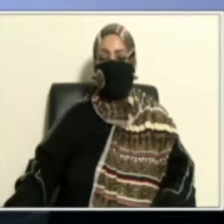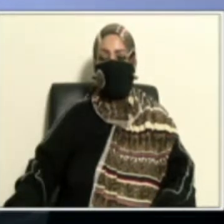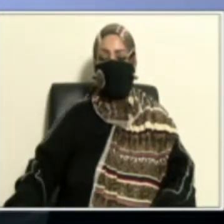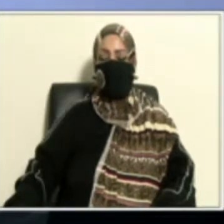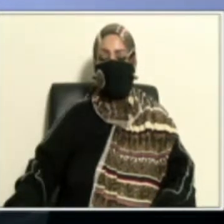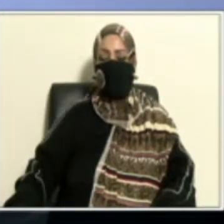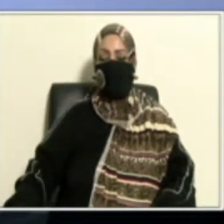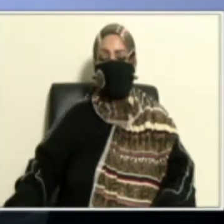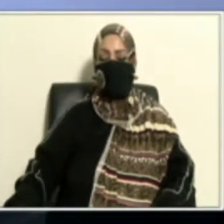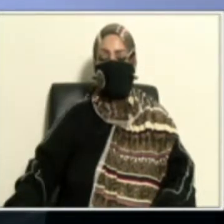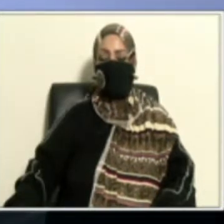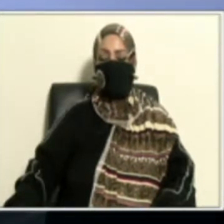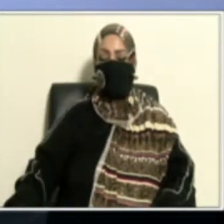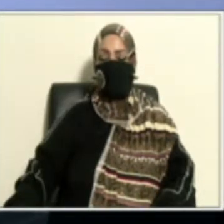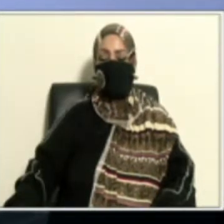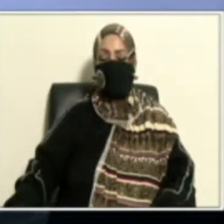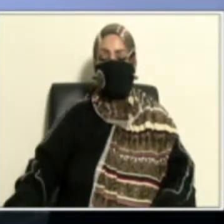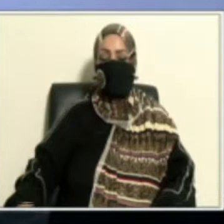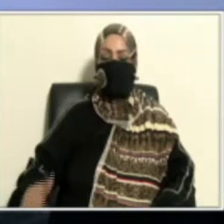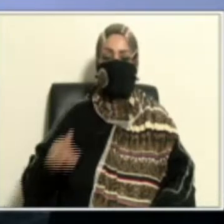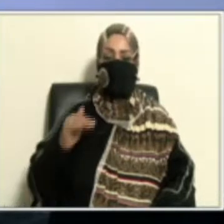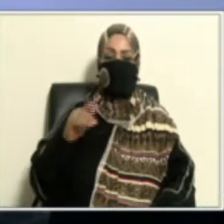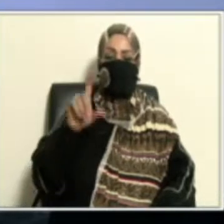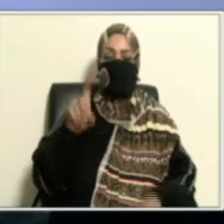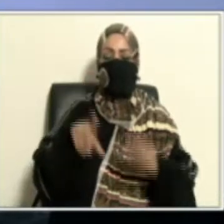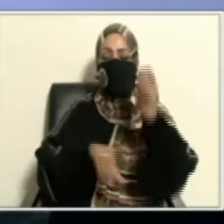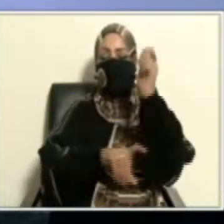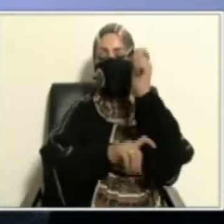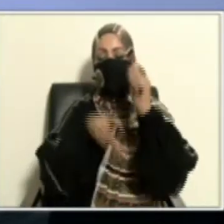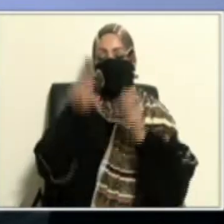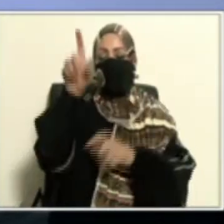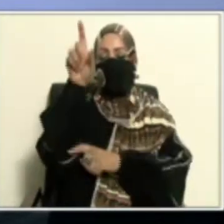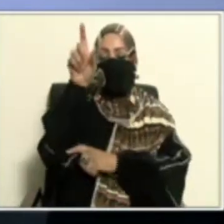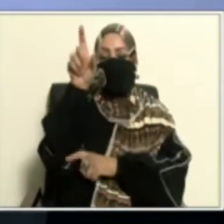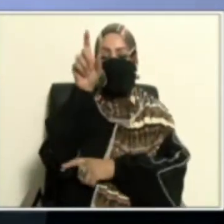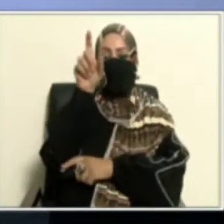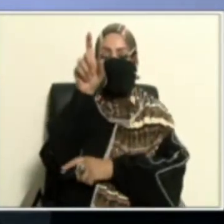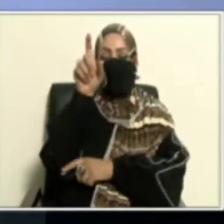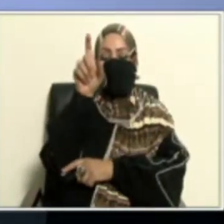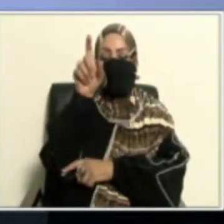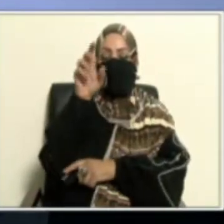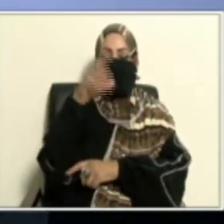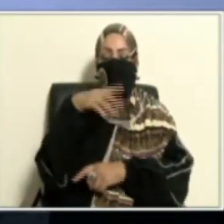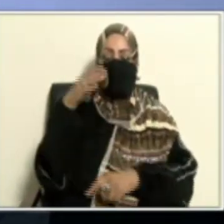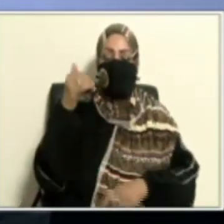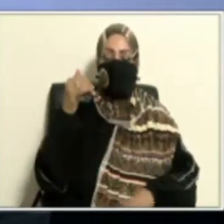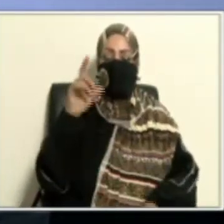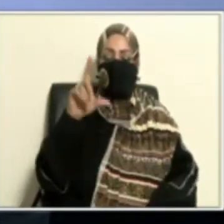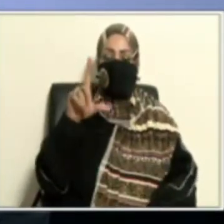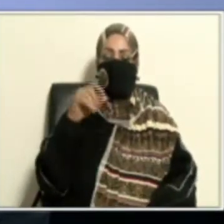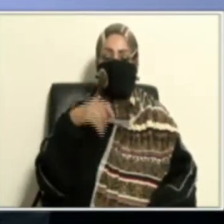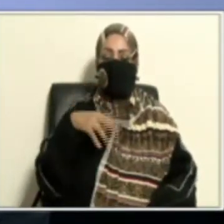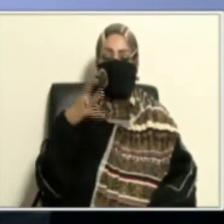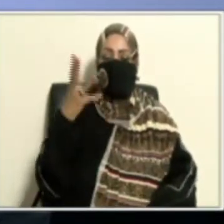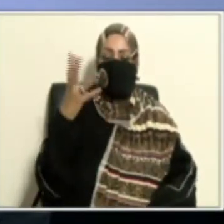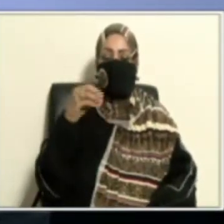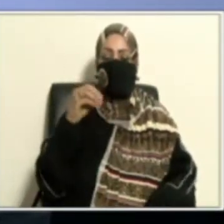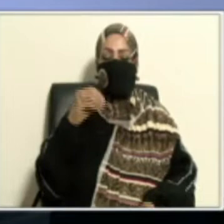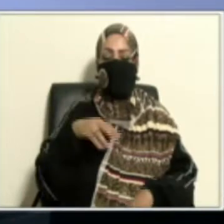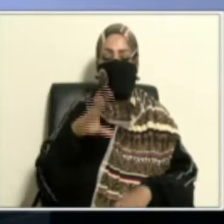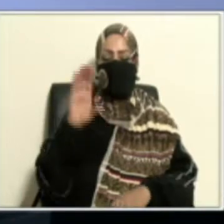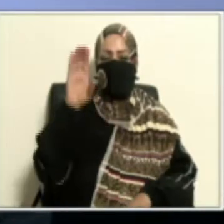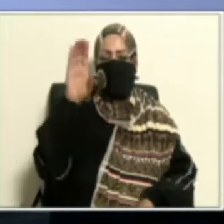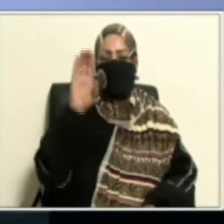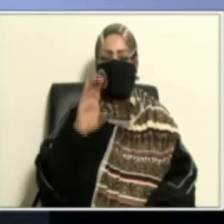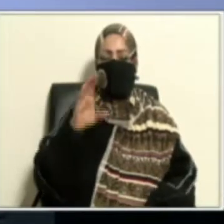الأخ مهدي من الجنوب. السلام عليكم. السلام عليكم شيخ. وعليكم السلام ورحمة الله وبركاته. كيف حالك شيخ؟